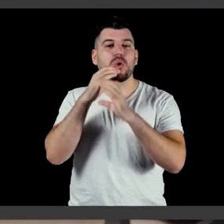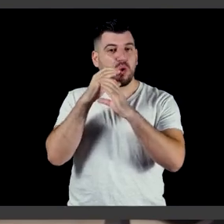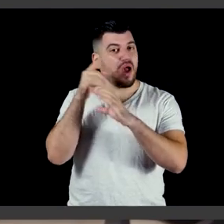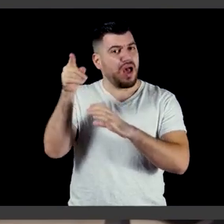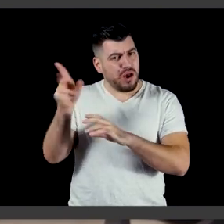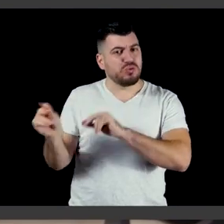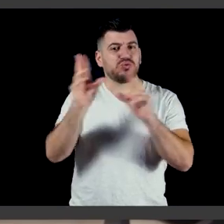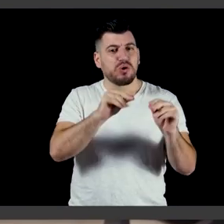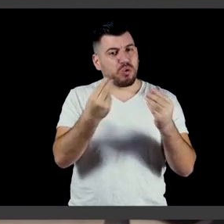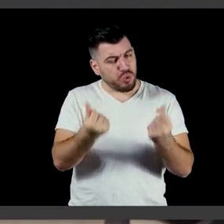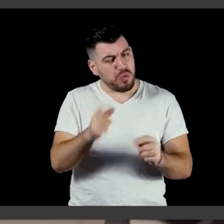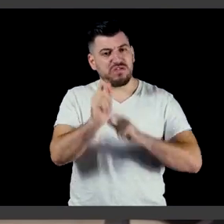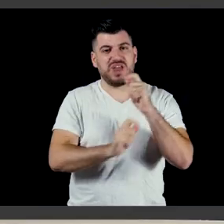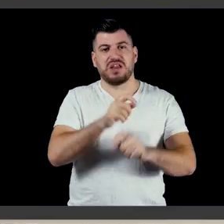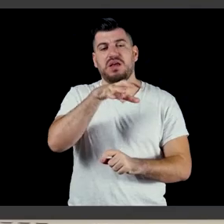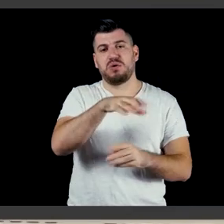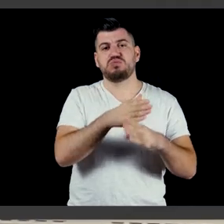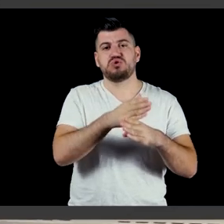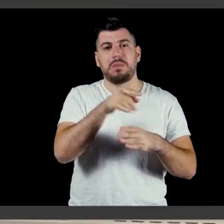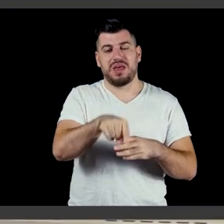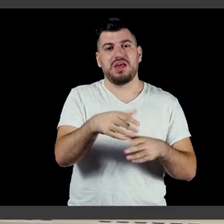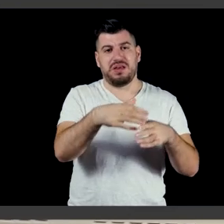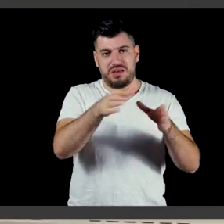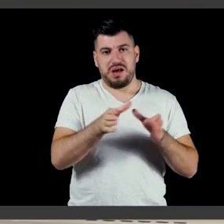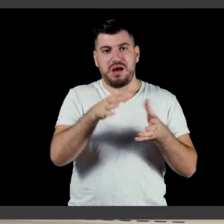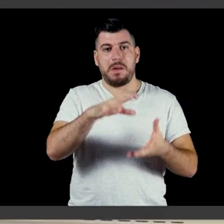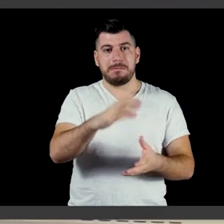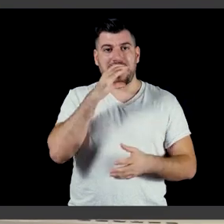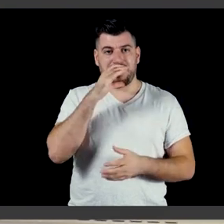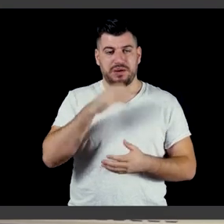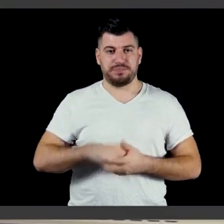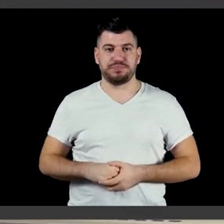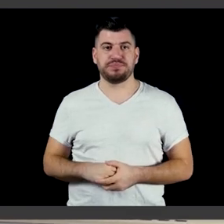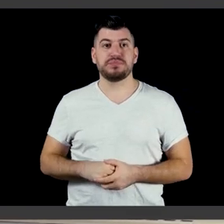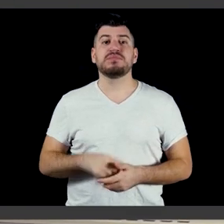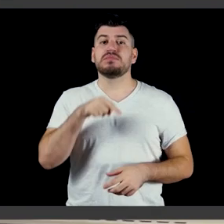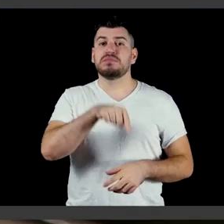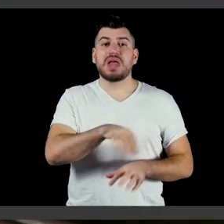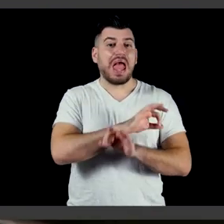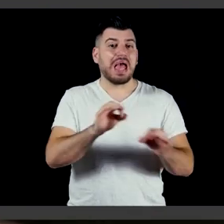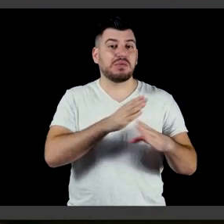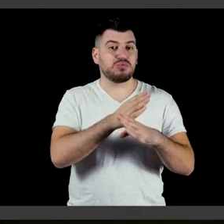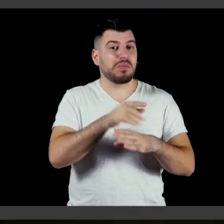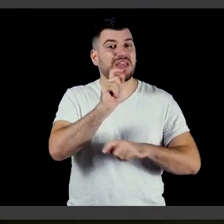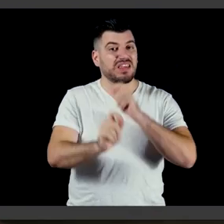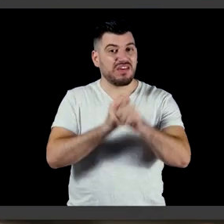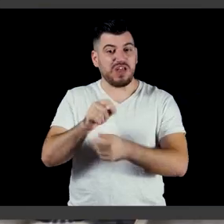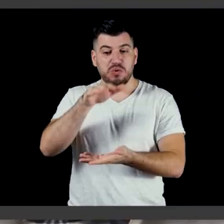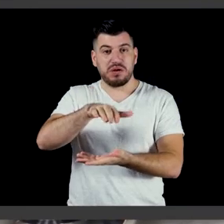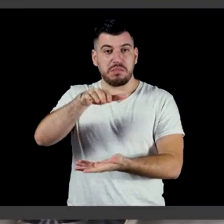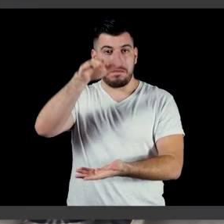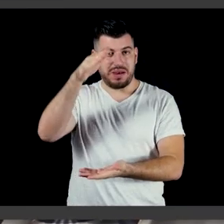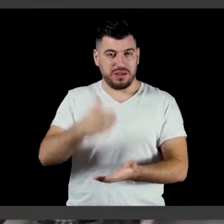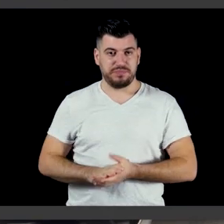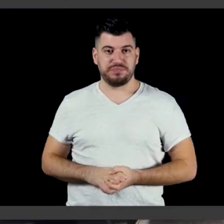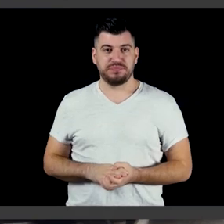και φτιάχνετε ψωμάκια για μπέργκερ. Λοιπόν, τα ψωμάκια μου είναι έτοιμα και ήρθε η ώρα να στήσω τα μπέργκερ. Παίρνουμε ένα ξύλο